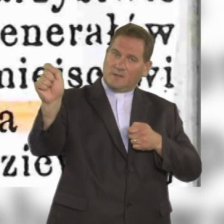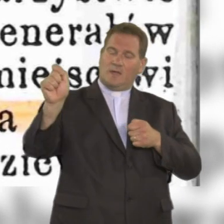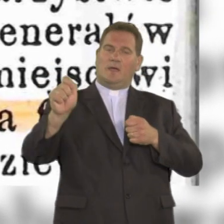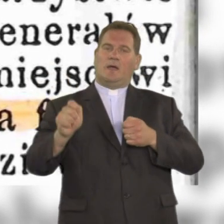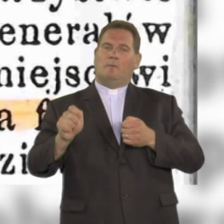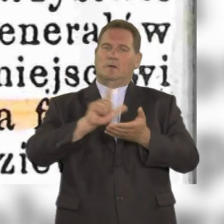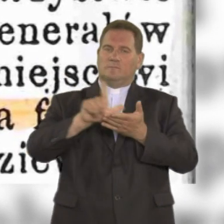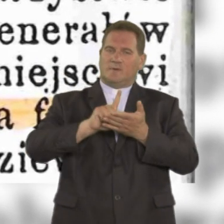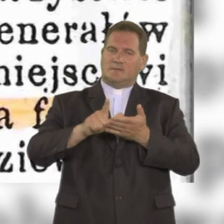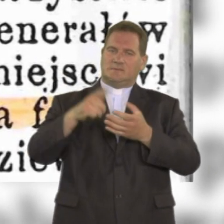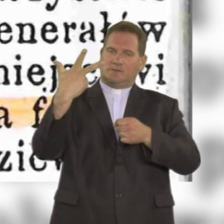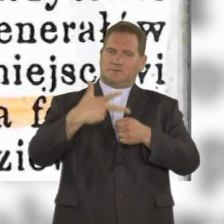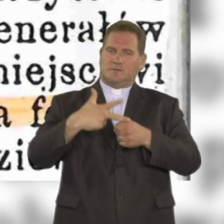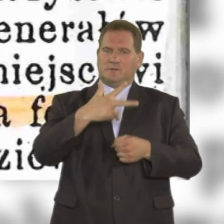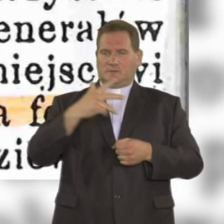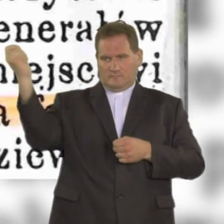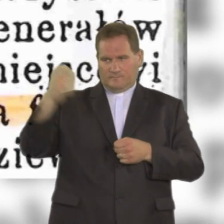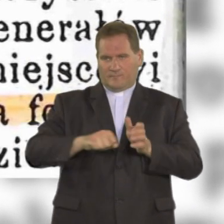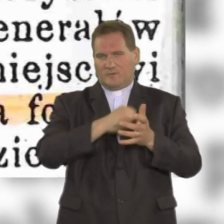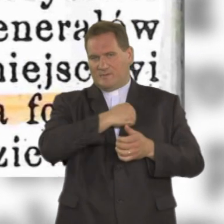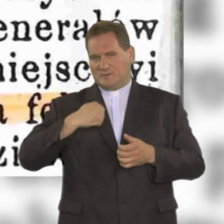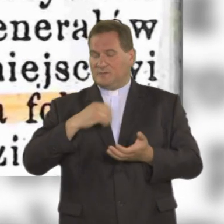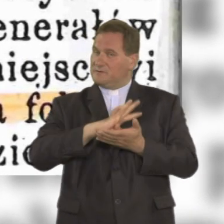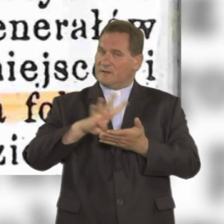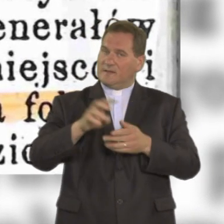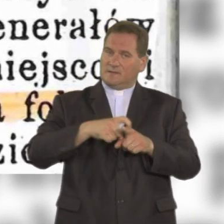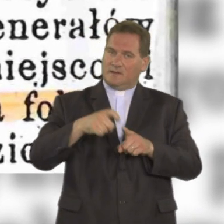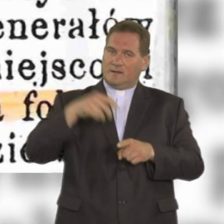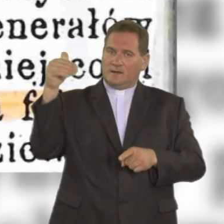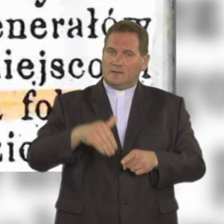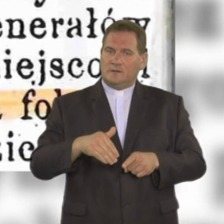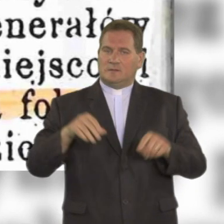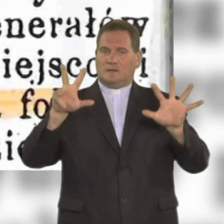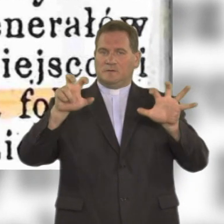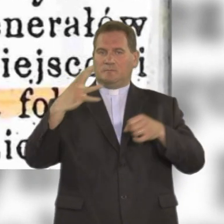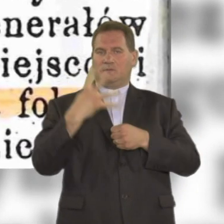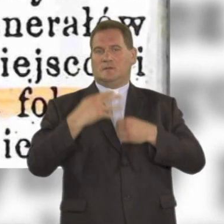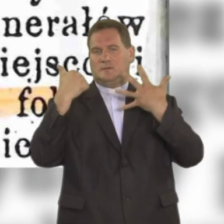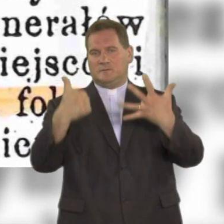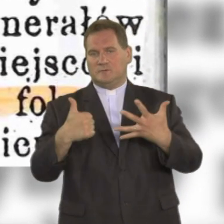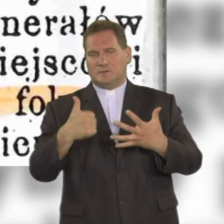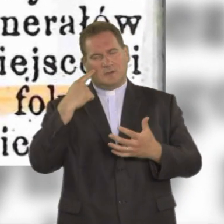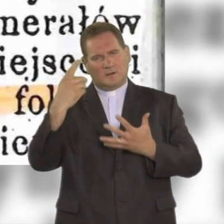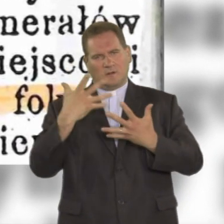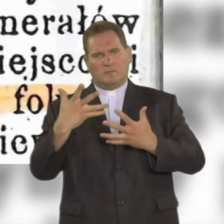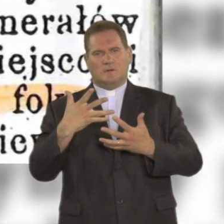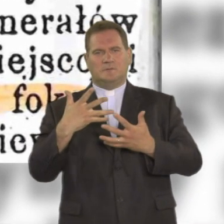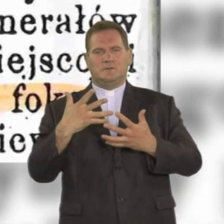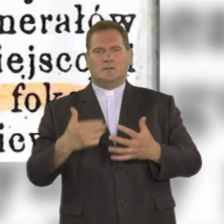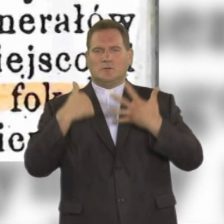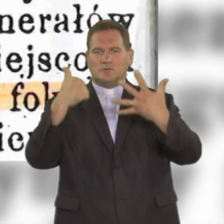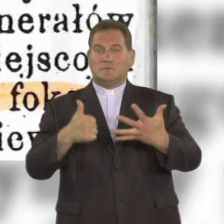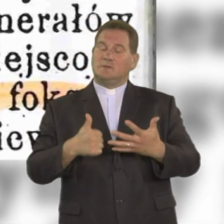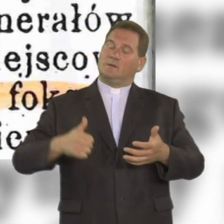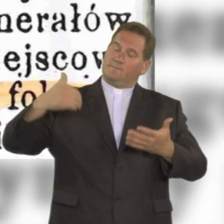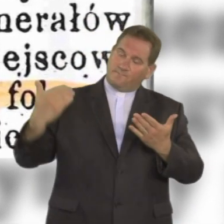Warszawie. 14 października 1846 o 3 kwadranse na 6:00 przybył powtórnie książę